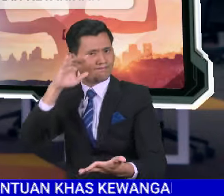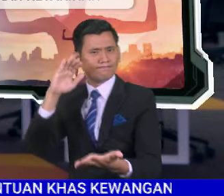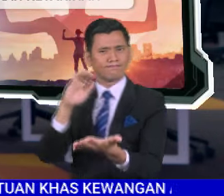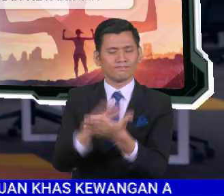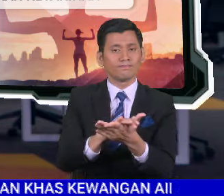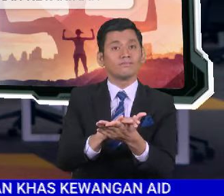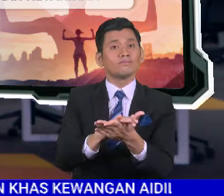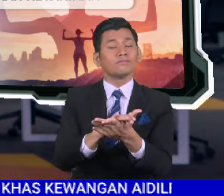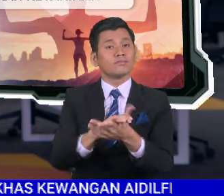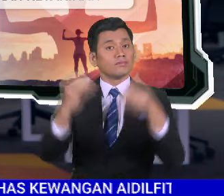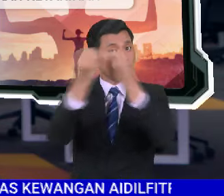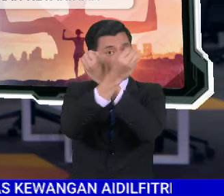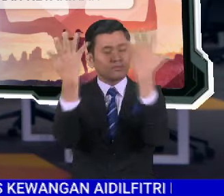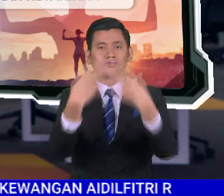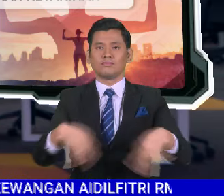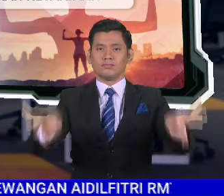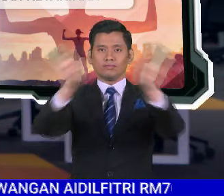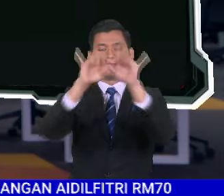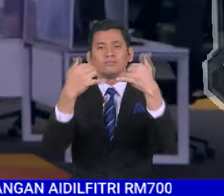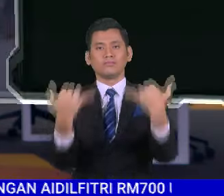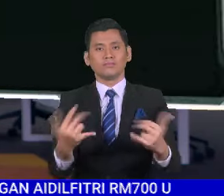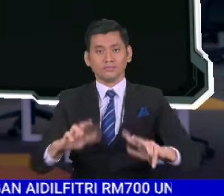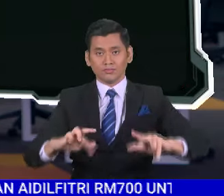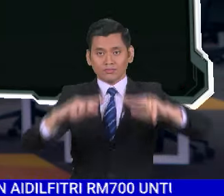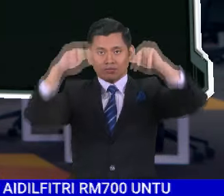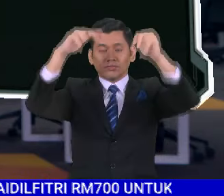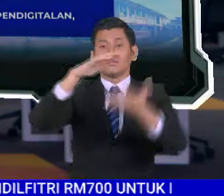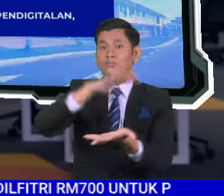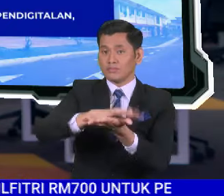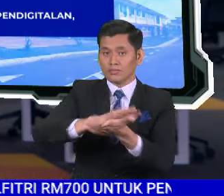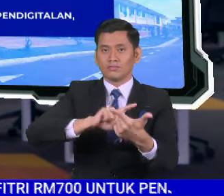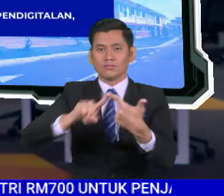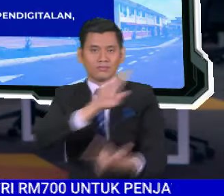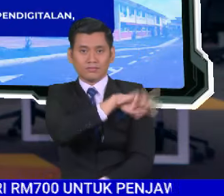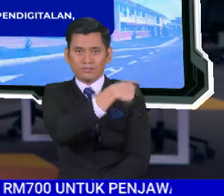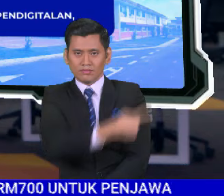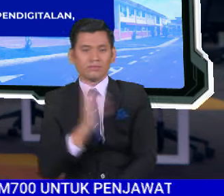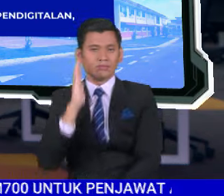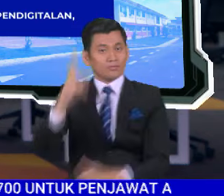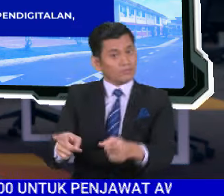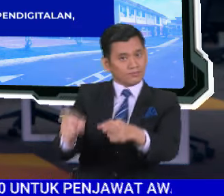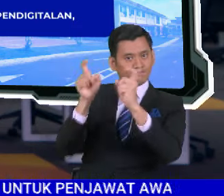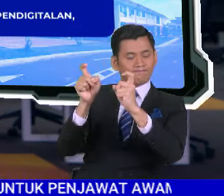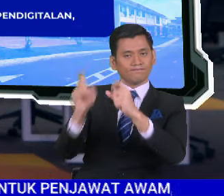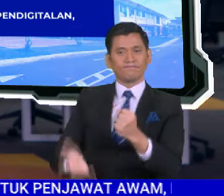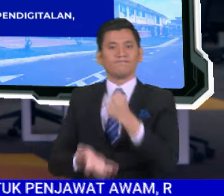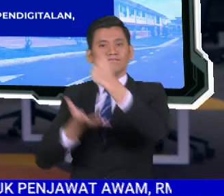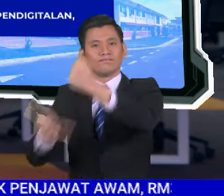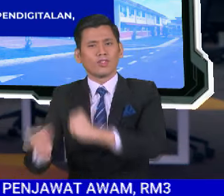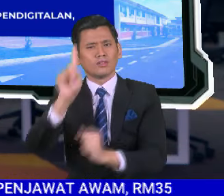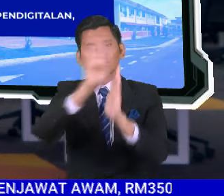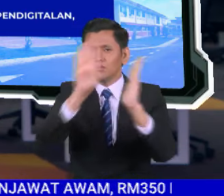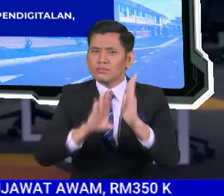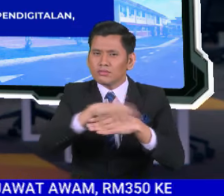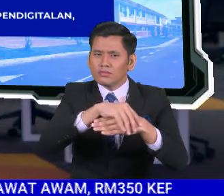antara pengumuman penting baik pula sekolah dan aklinik akan disegerakan juga peruntukan satu bidan Ringgit